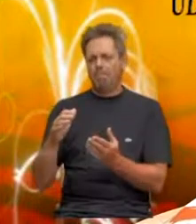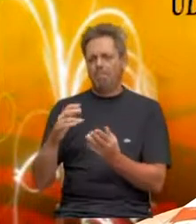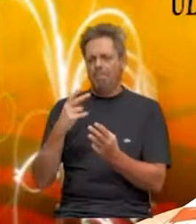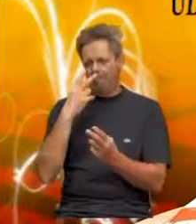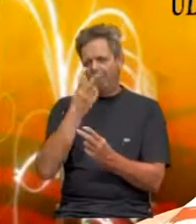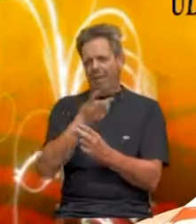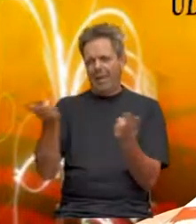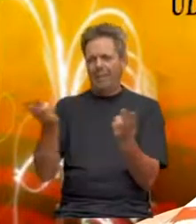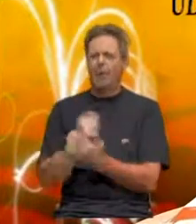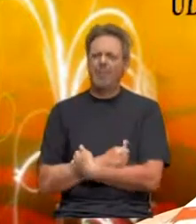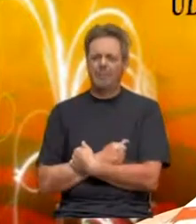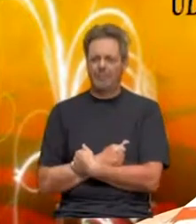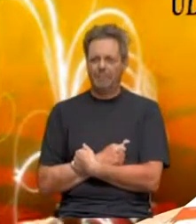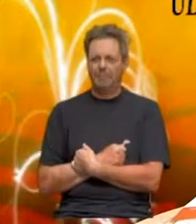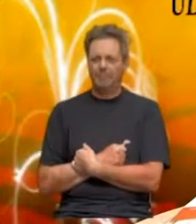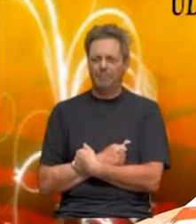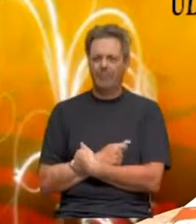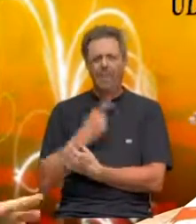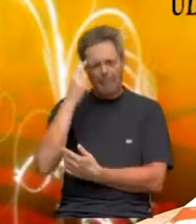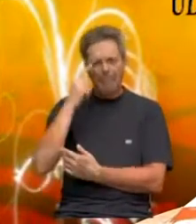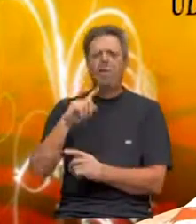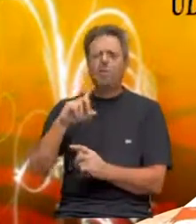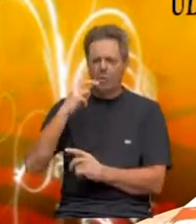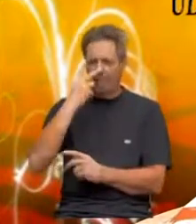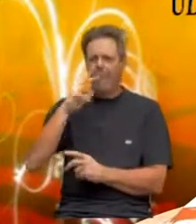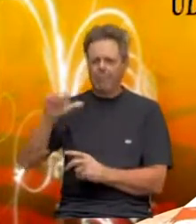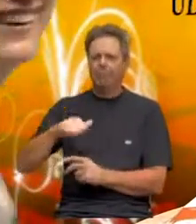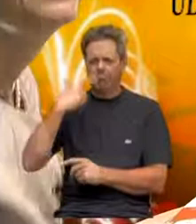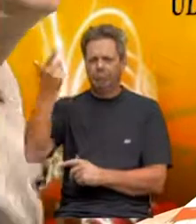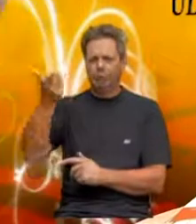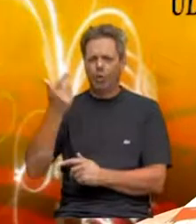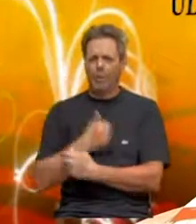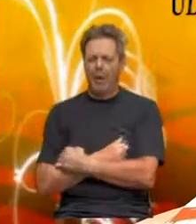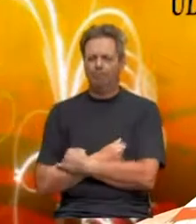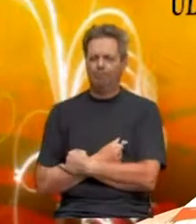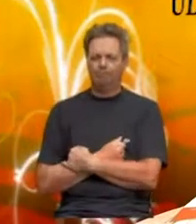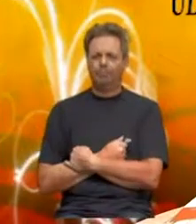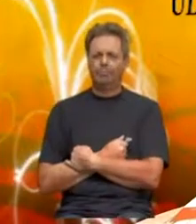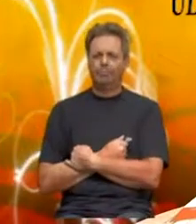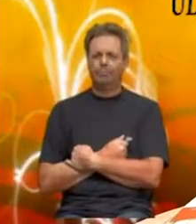volila da se tu još vidimo, da to nije zadnje naše. Evo, sjednite još malo da nam ukopčaju reklame.